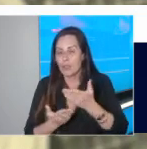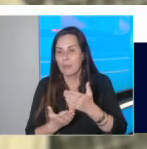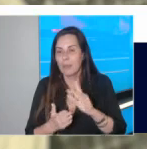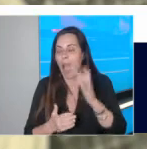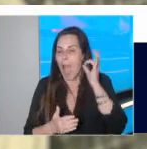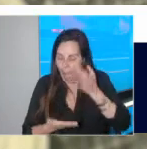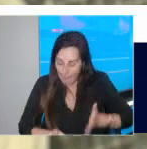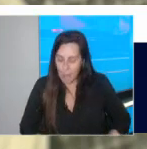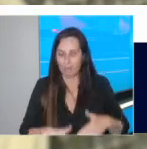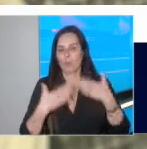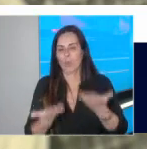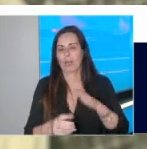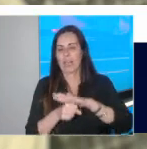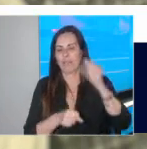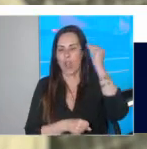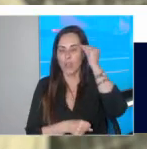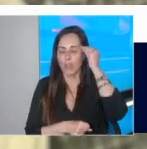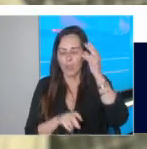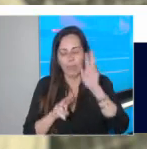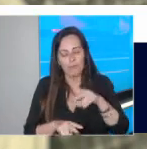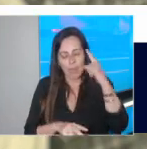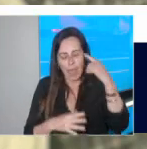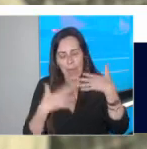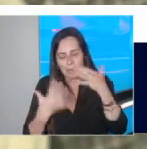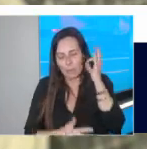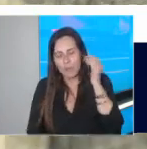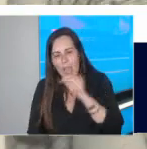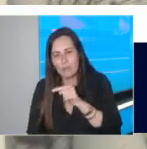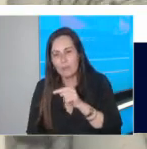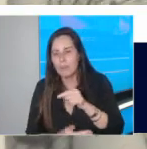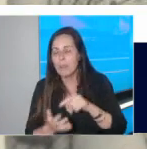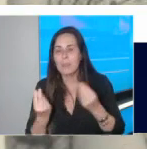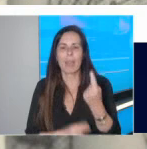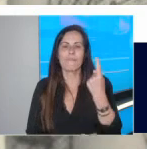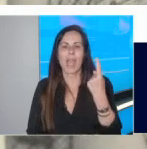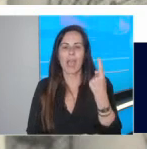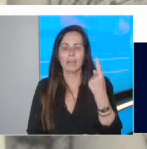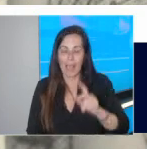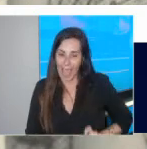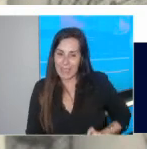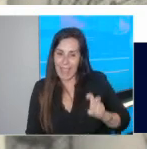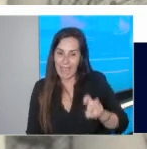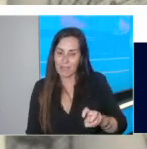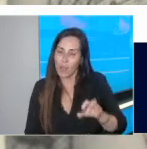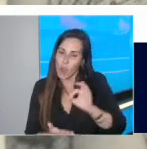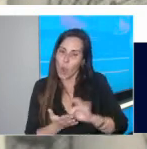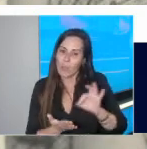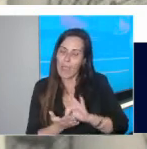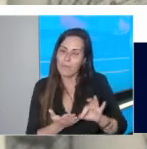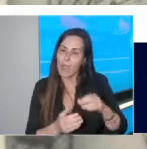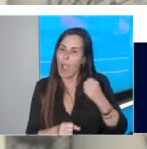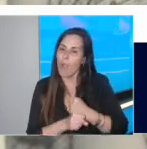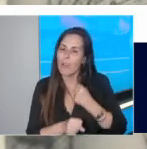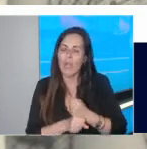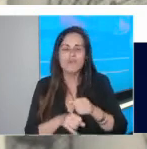זאת ביתה אדית, ואנחנו יכולים לדעת על סיפורה של רות רק מדבר אחד. הנכד שלה כותב